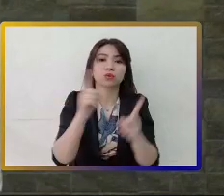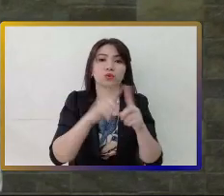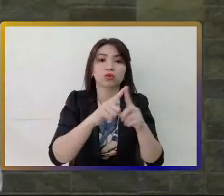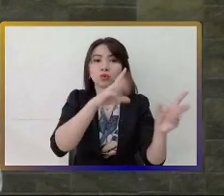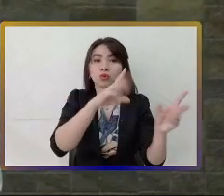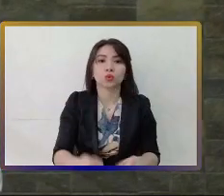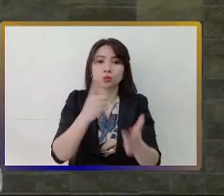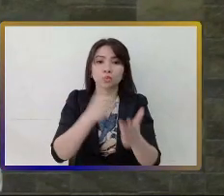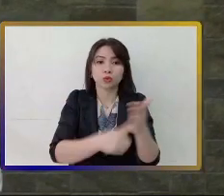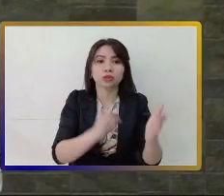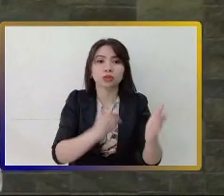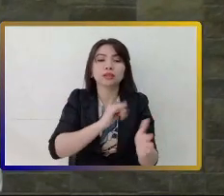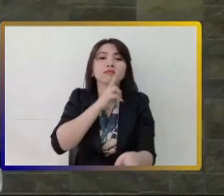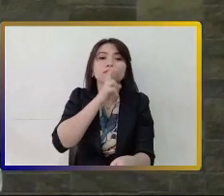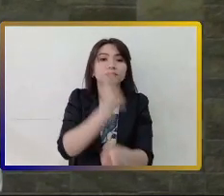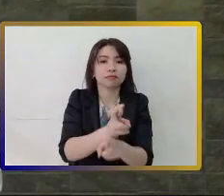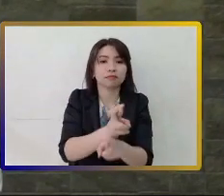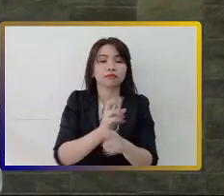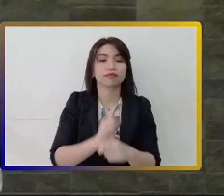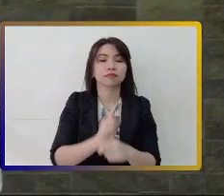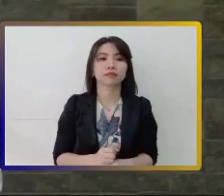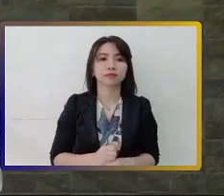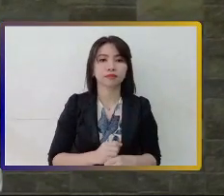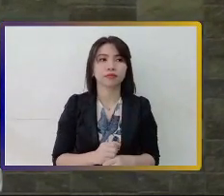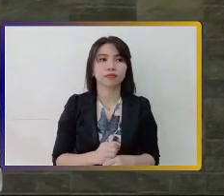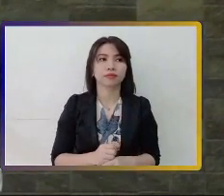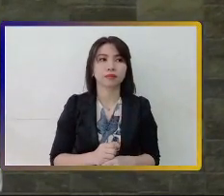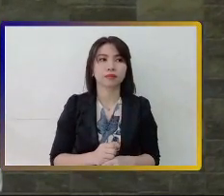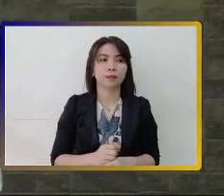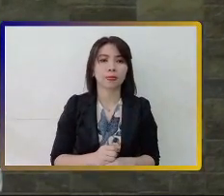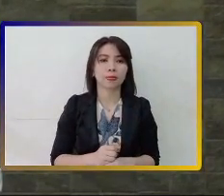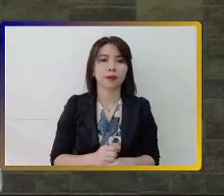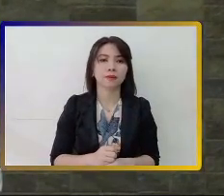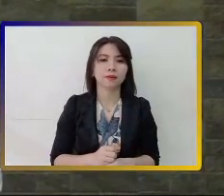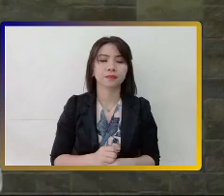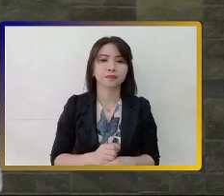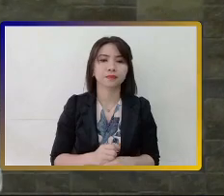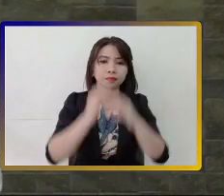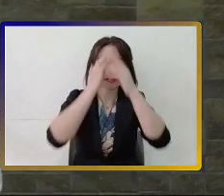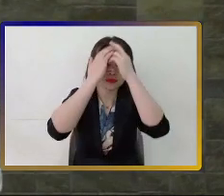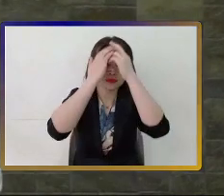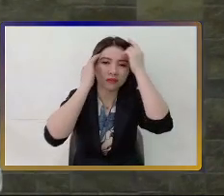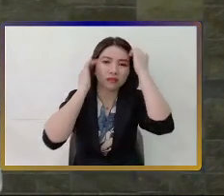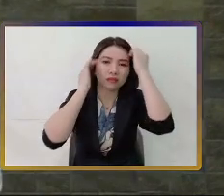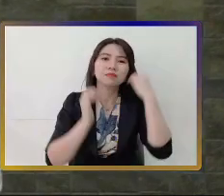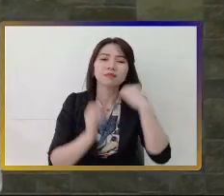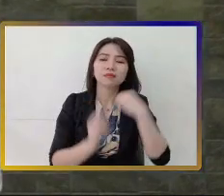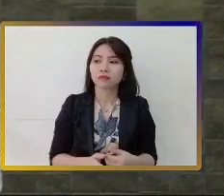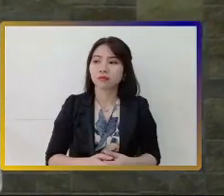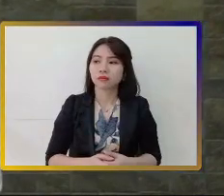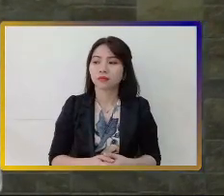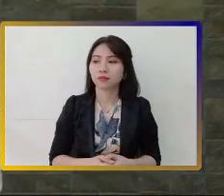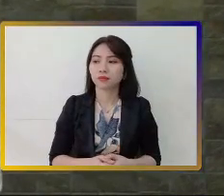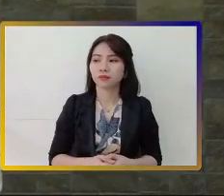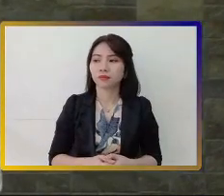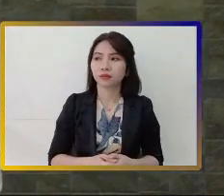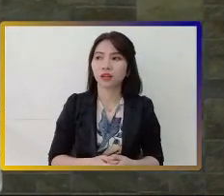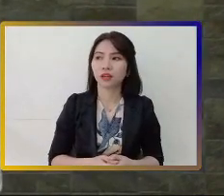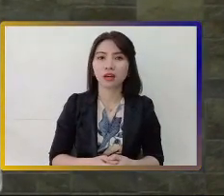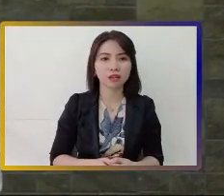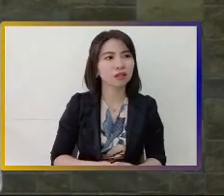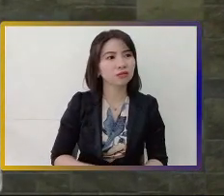right. But you know what? Here's another thing here. Here's the last thing na gusto kong makita yung mabutin.